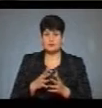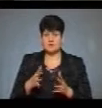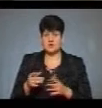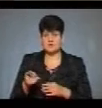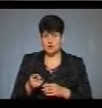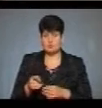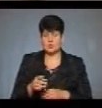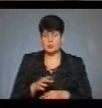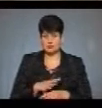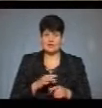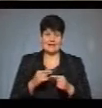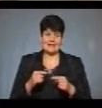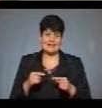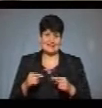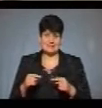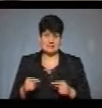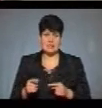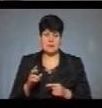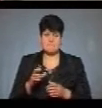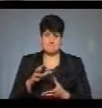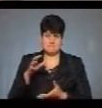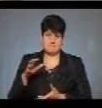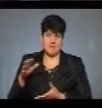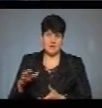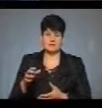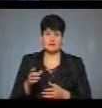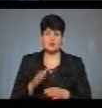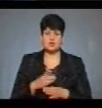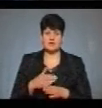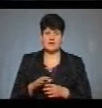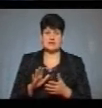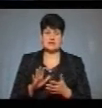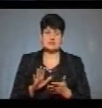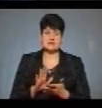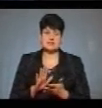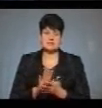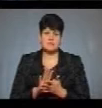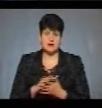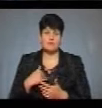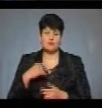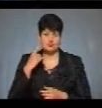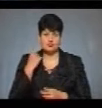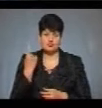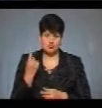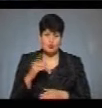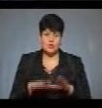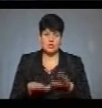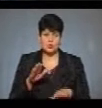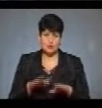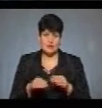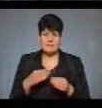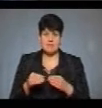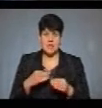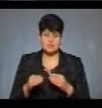Тернополі було різних баків для сортування сміття. Я почув, що з одної тонни пластикових